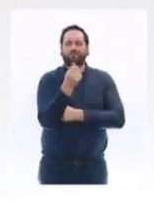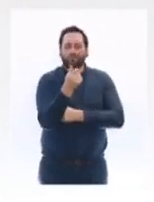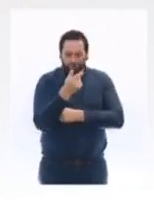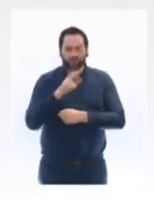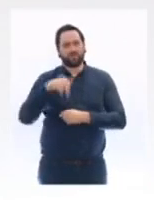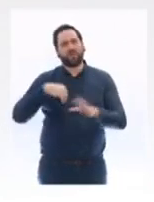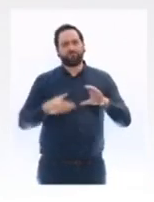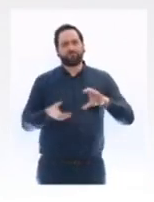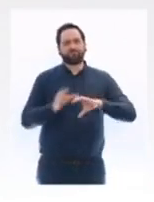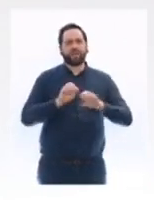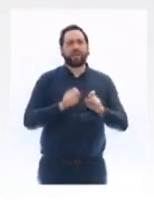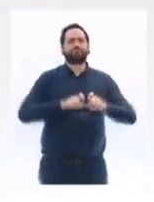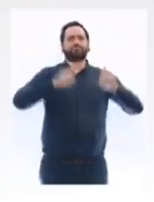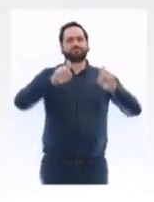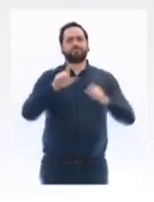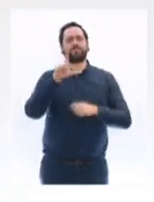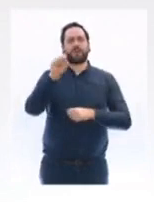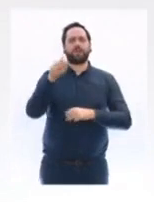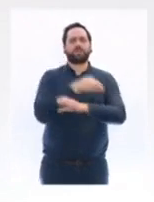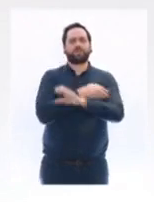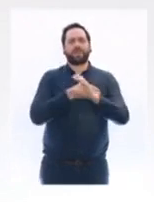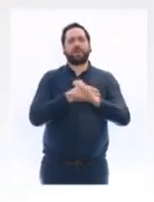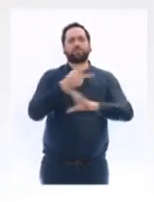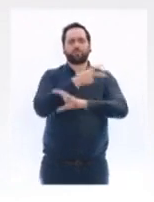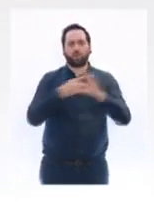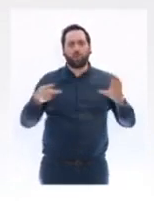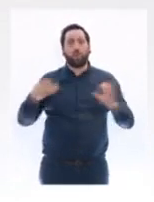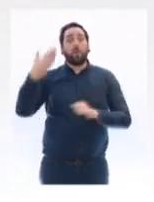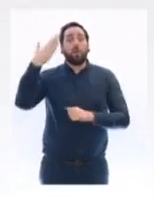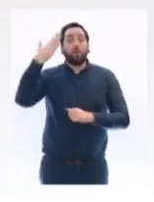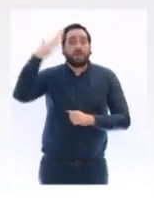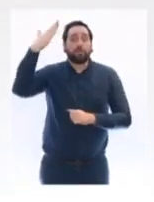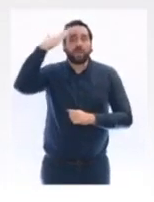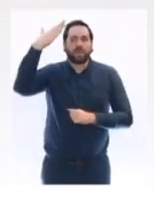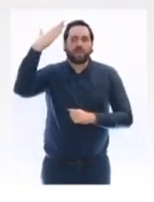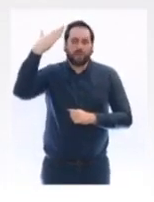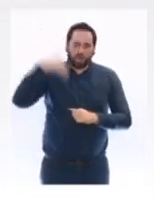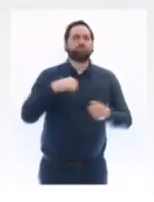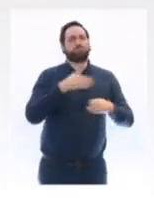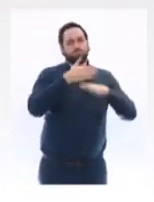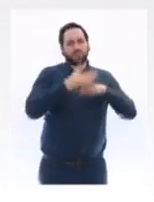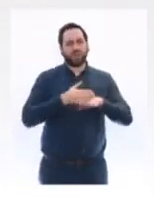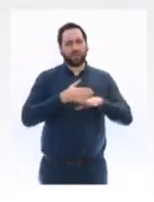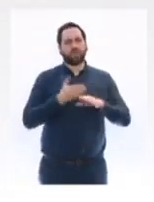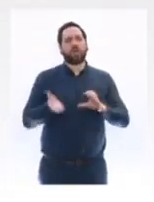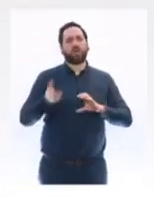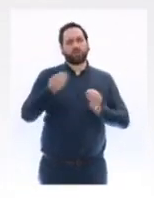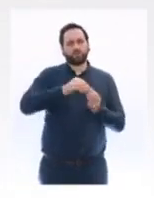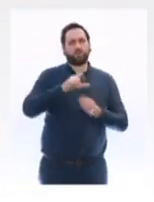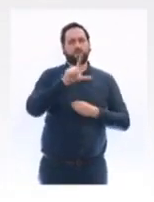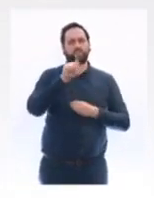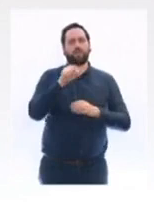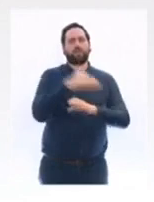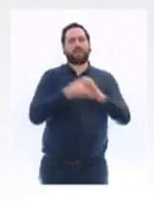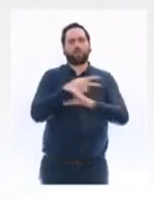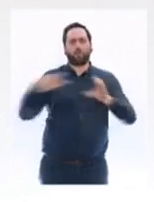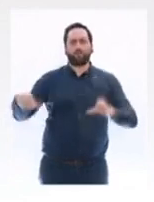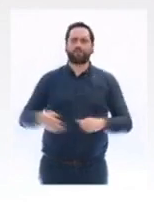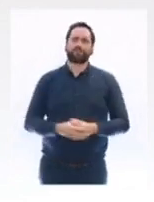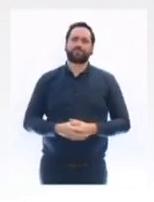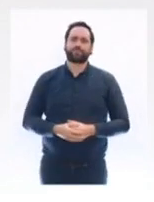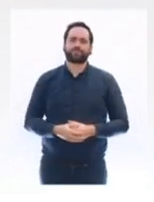maintenir les chantiers ouverts. Nous avons tiré les leçons de ce qui s'est passé au printemps. Les protocoles de sécurité sanitaire doivent